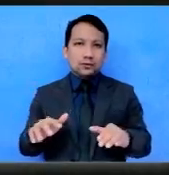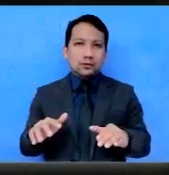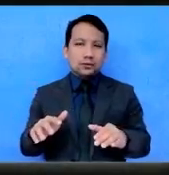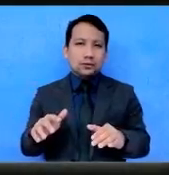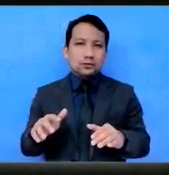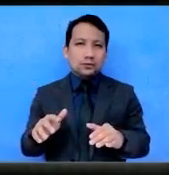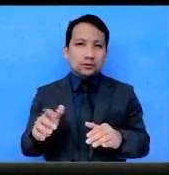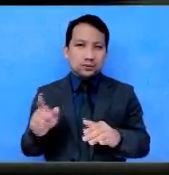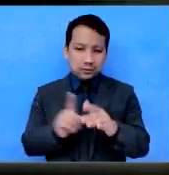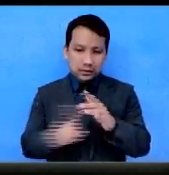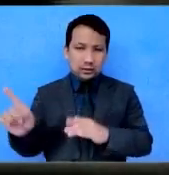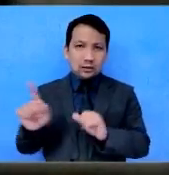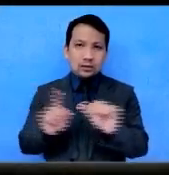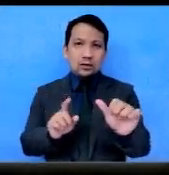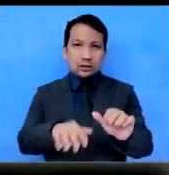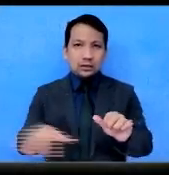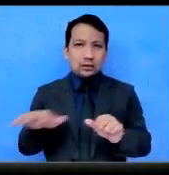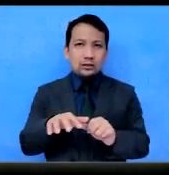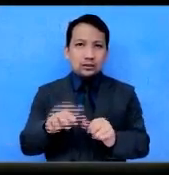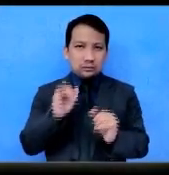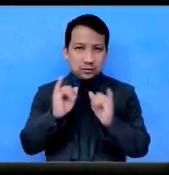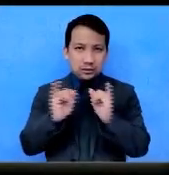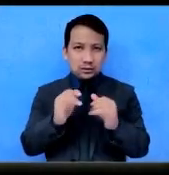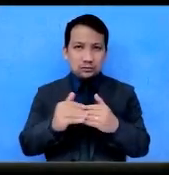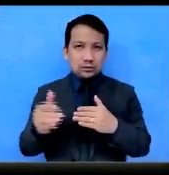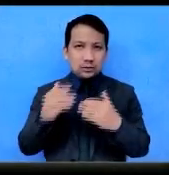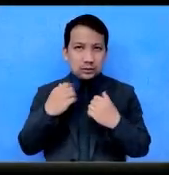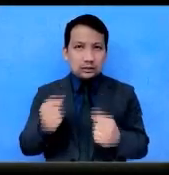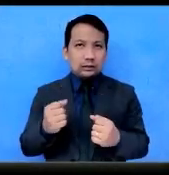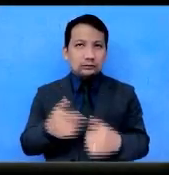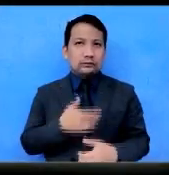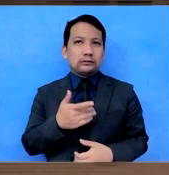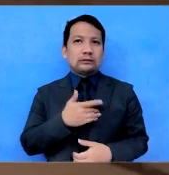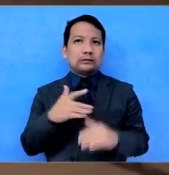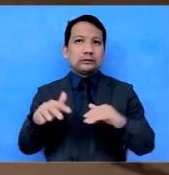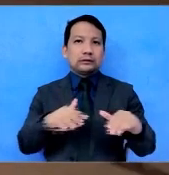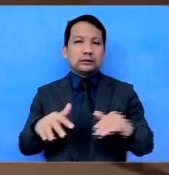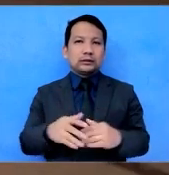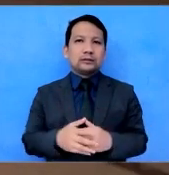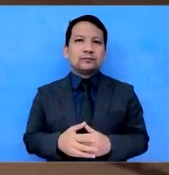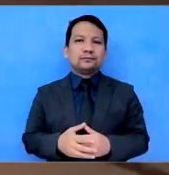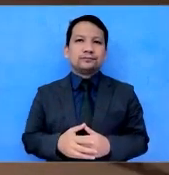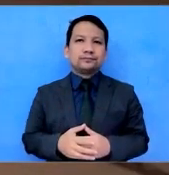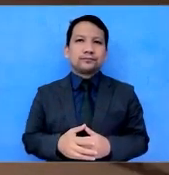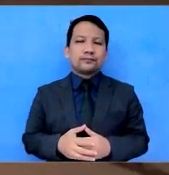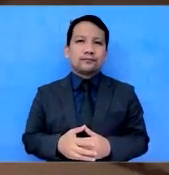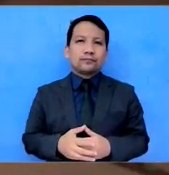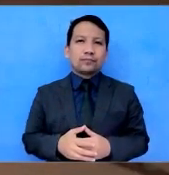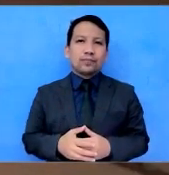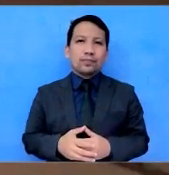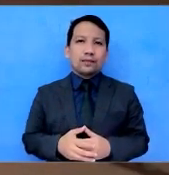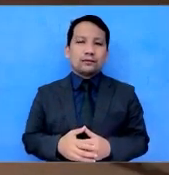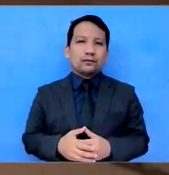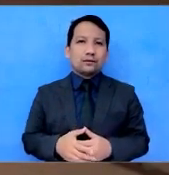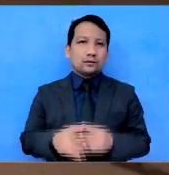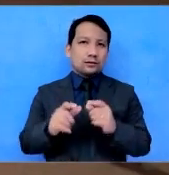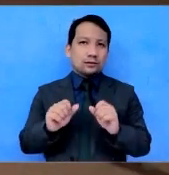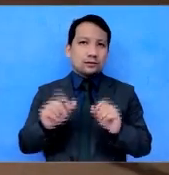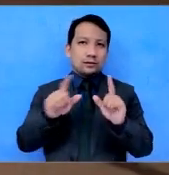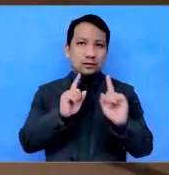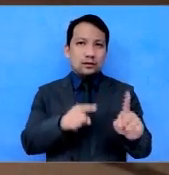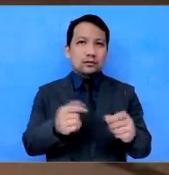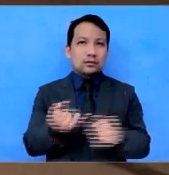napatakbo na rin pati ang nag-i-interview sa lakas ng naramdamang pagyanig. Pati ang live report na ito ng iba